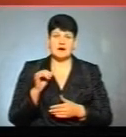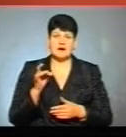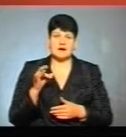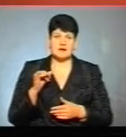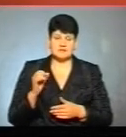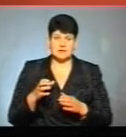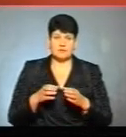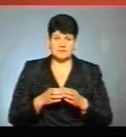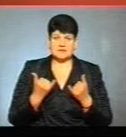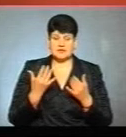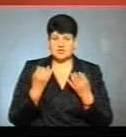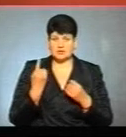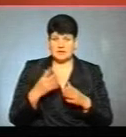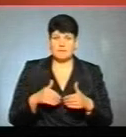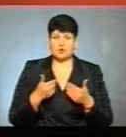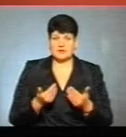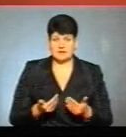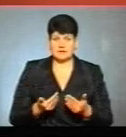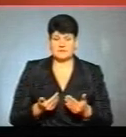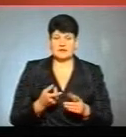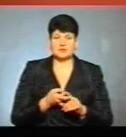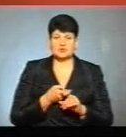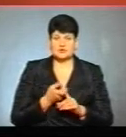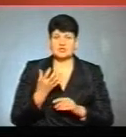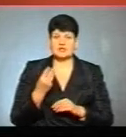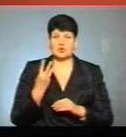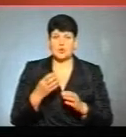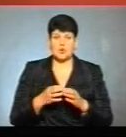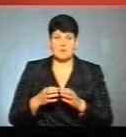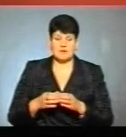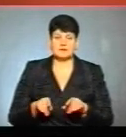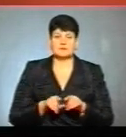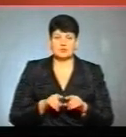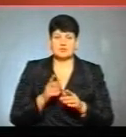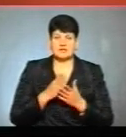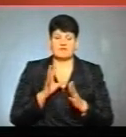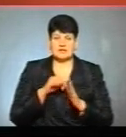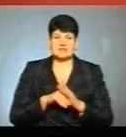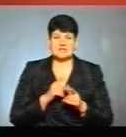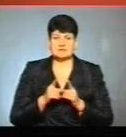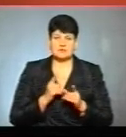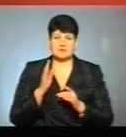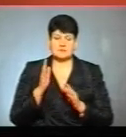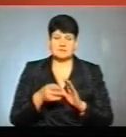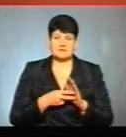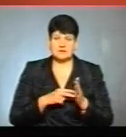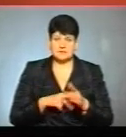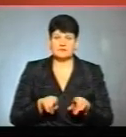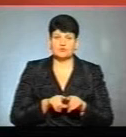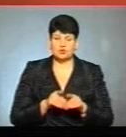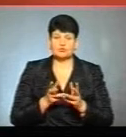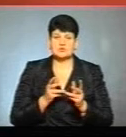Зараз на підході ще одне подання, яке стосується ще трьох громад, і там також є внесення змін до перспективного плану, в тому числі